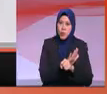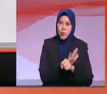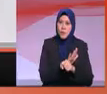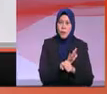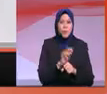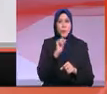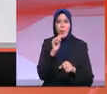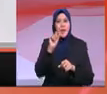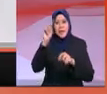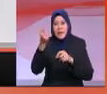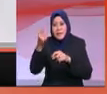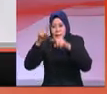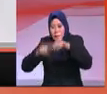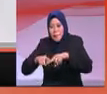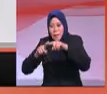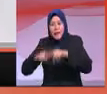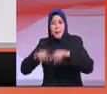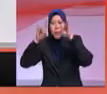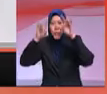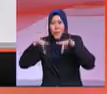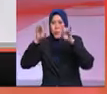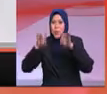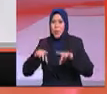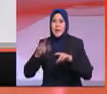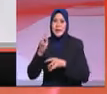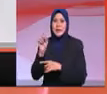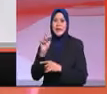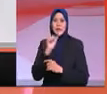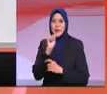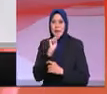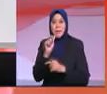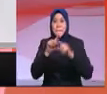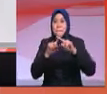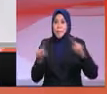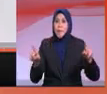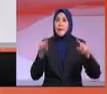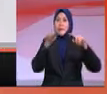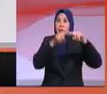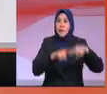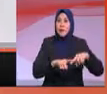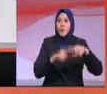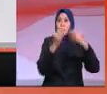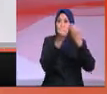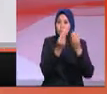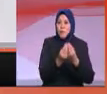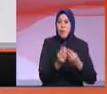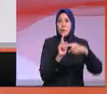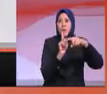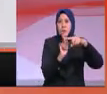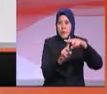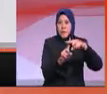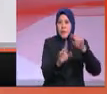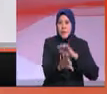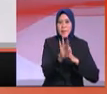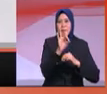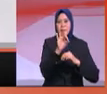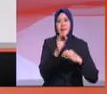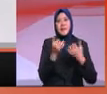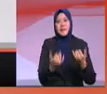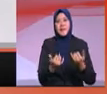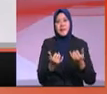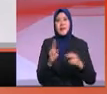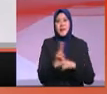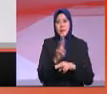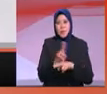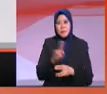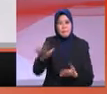bukan bergantung pada ujian kes saja, tetapi juga bergantung pada kadar positif yang dikesan. Inilah yang kita